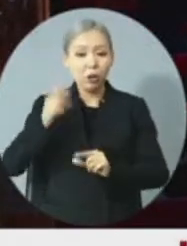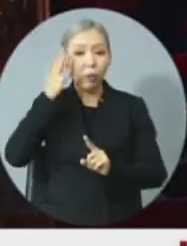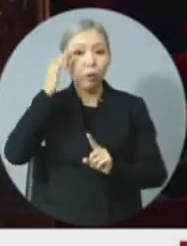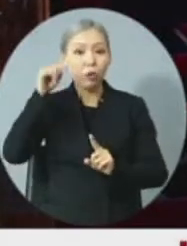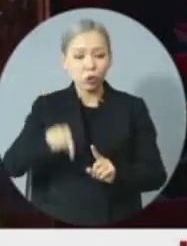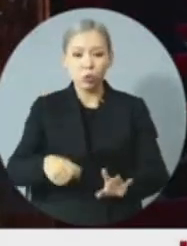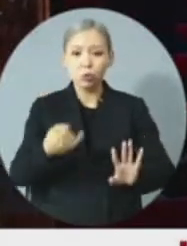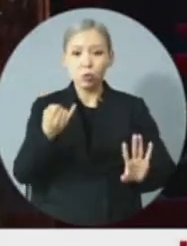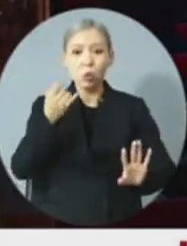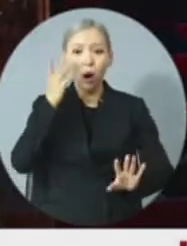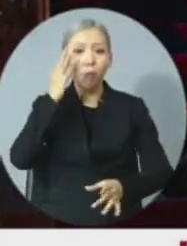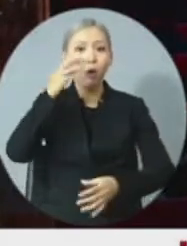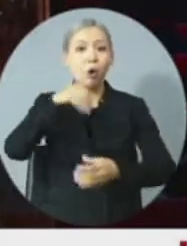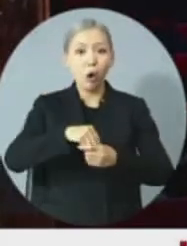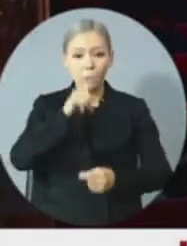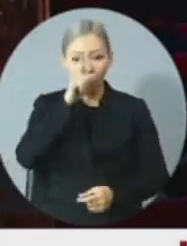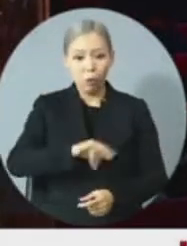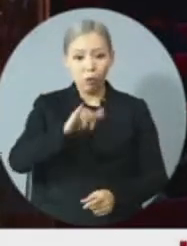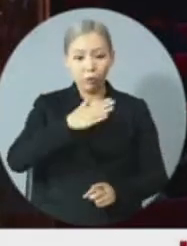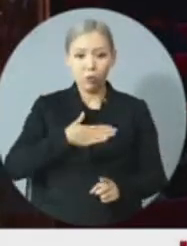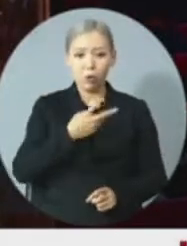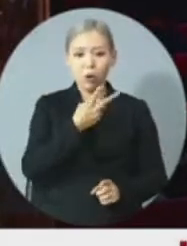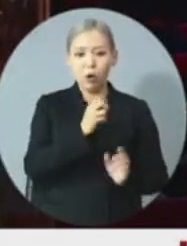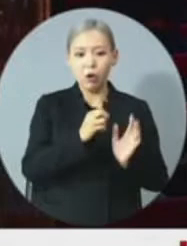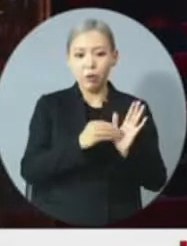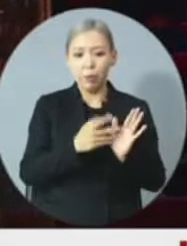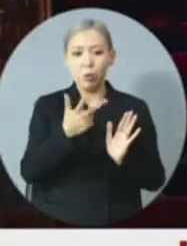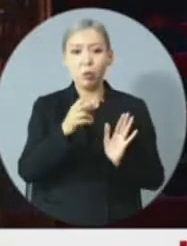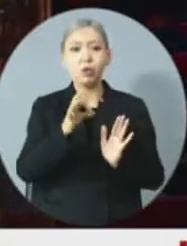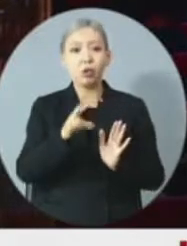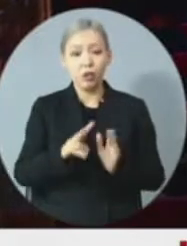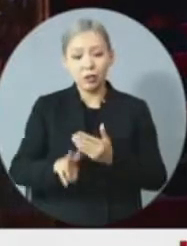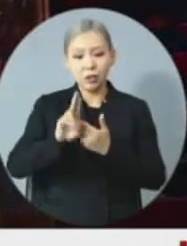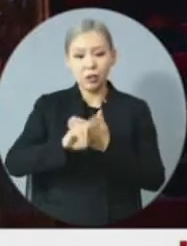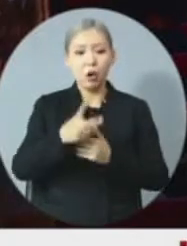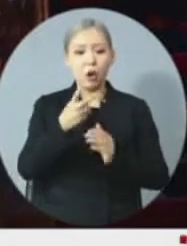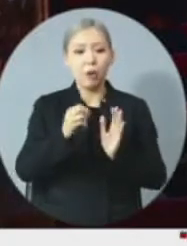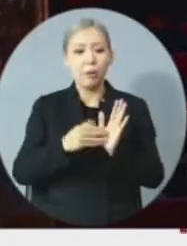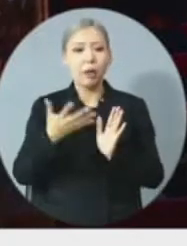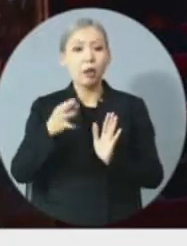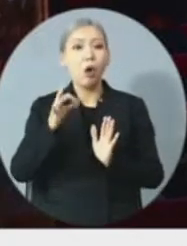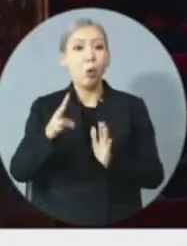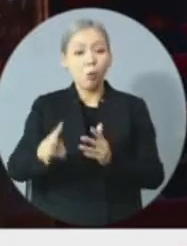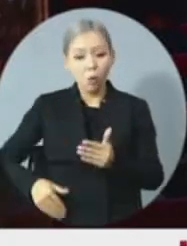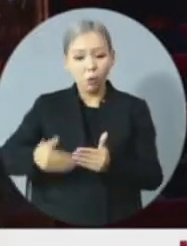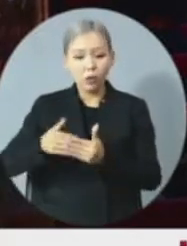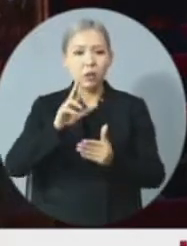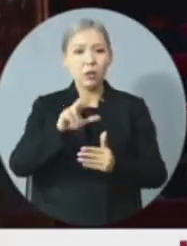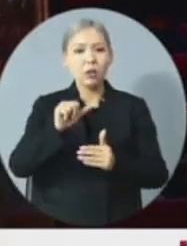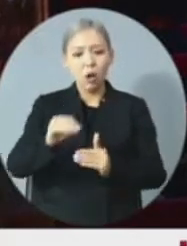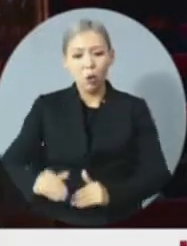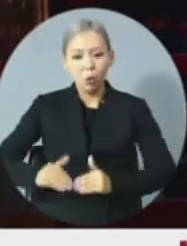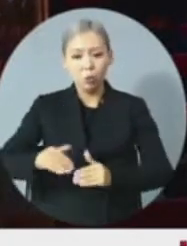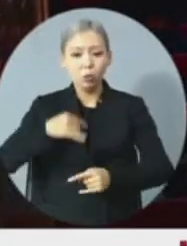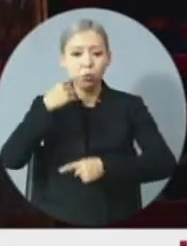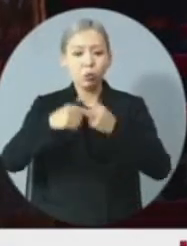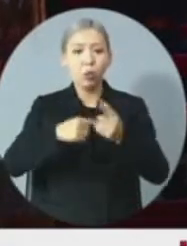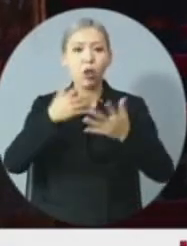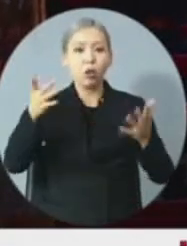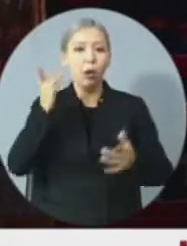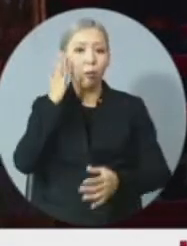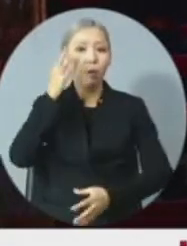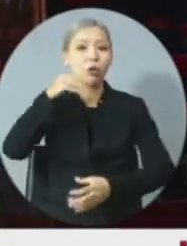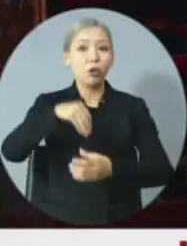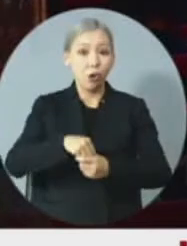6 бодлого тусгагдаж за Монгол Улсыг 2030 он цаашлаад 2050 он хүртэл хэрхэн явж хөгжүүлэх талаар томоохон бодлогууд бол